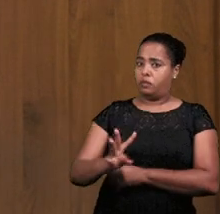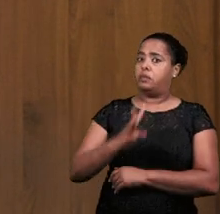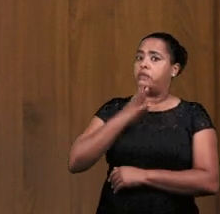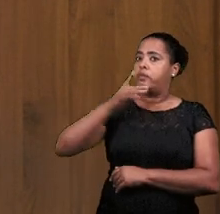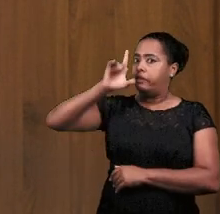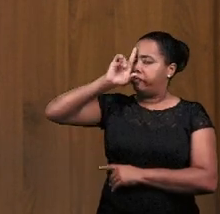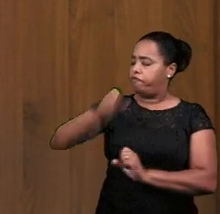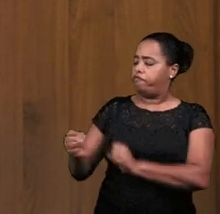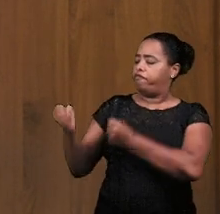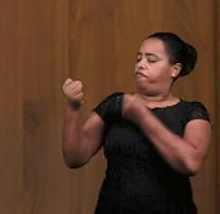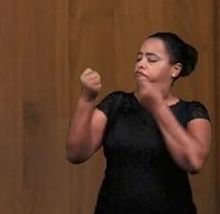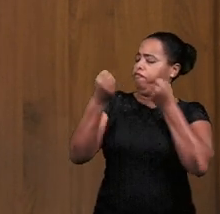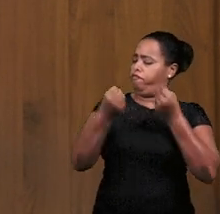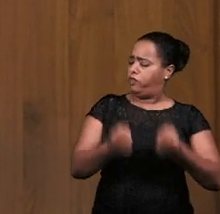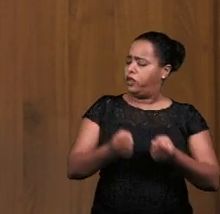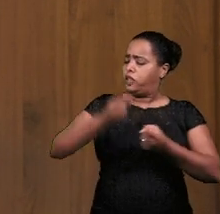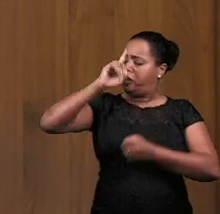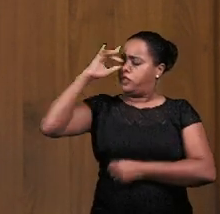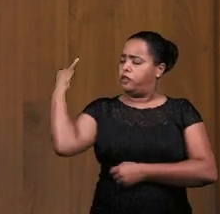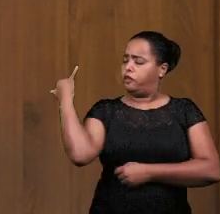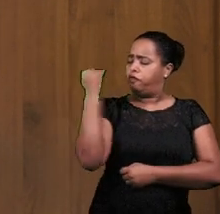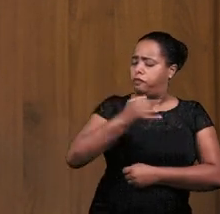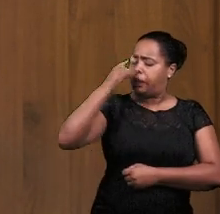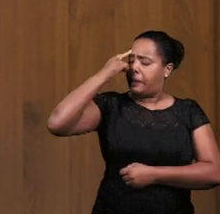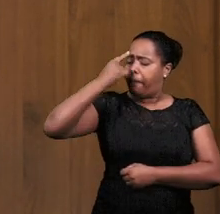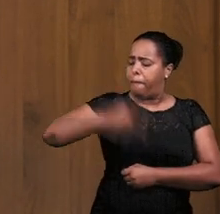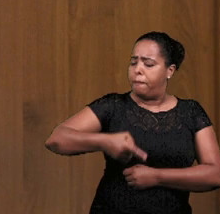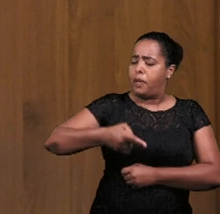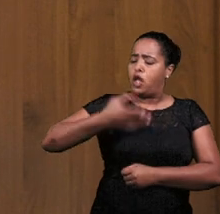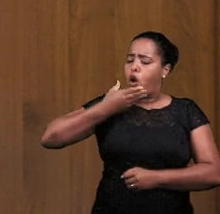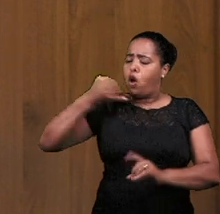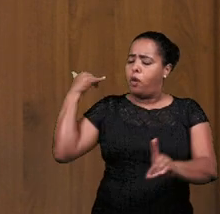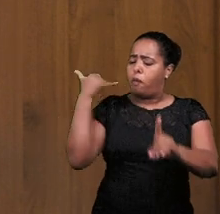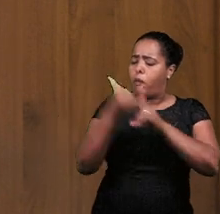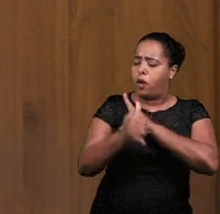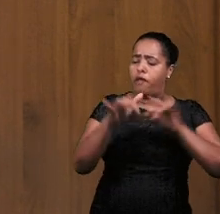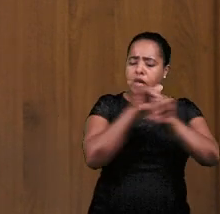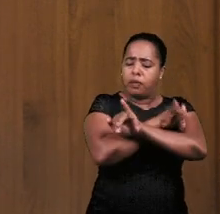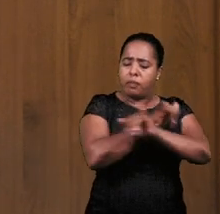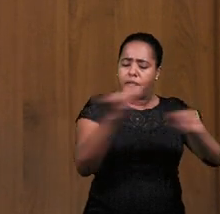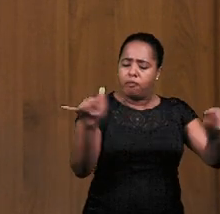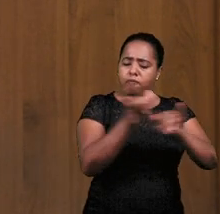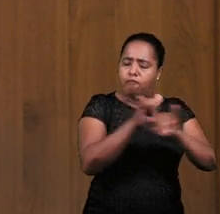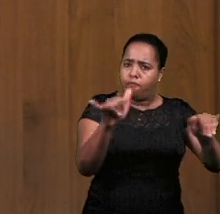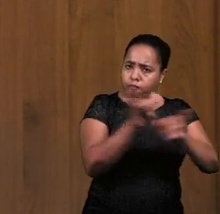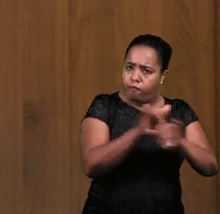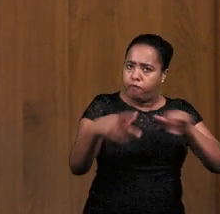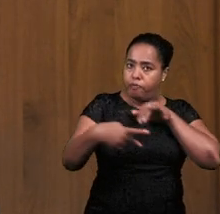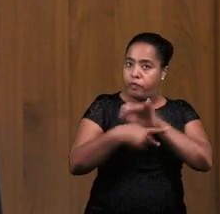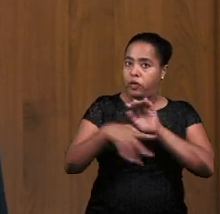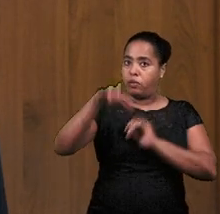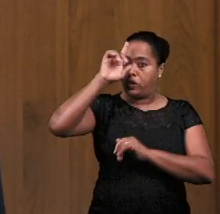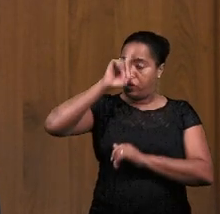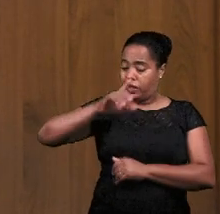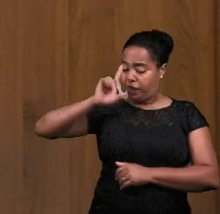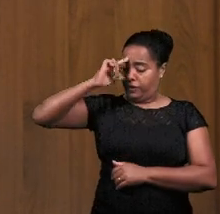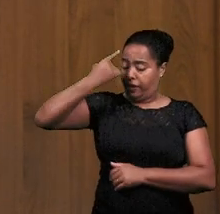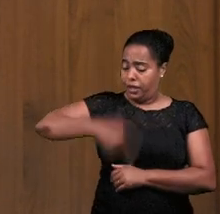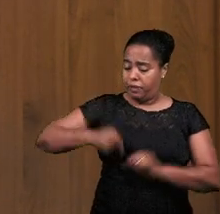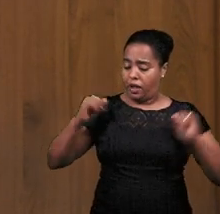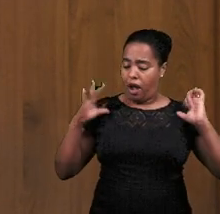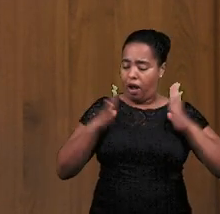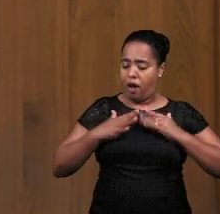parle, un Dieu qui envoie des prophètes pour donner des messages, un Dieu qui envoie des anges pour aider